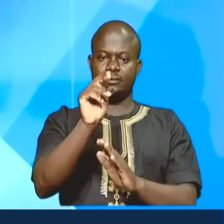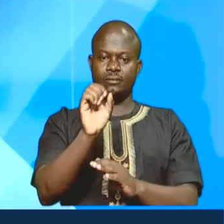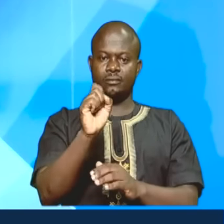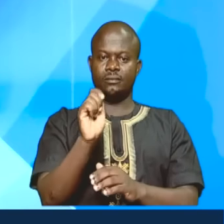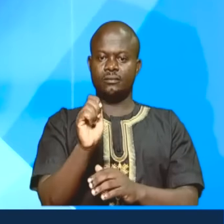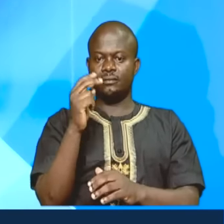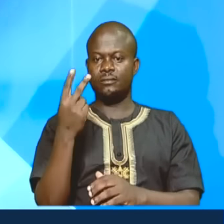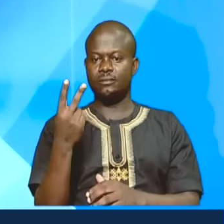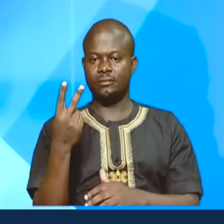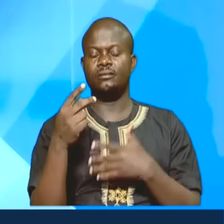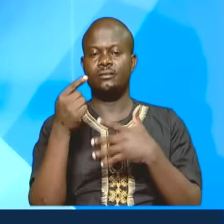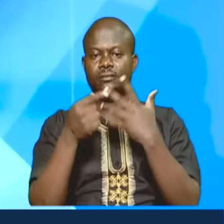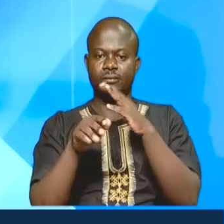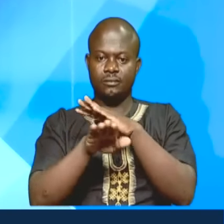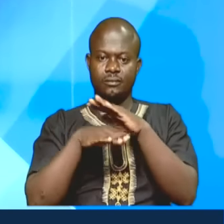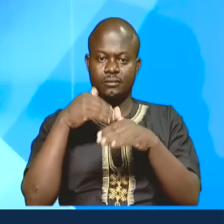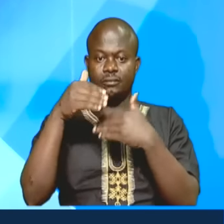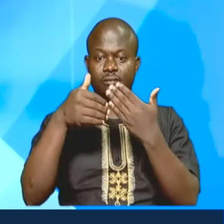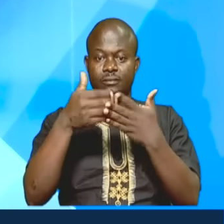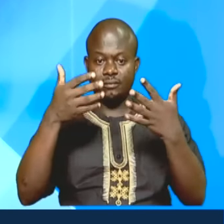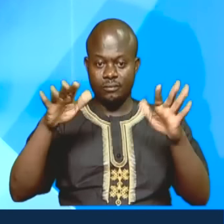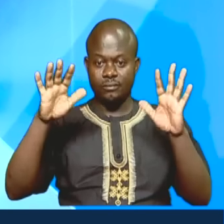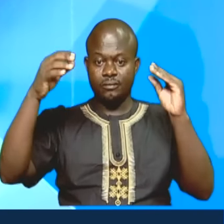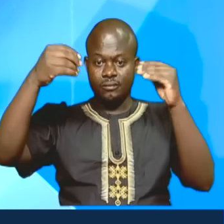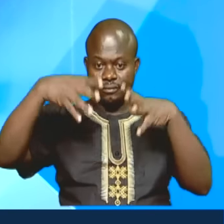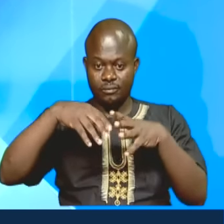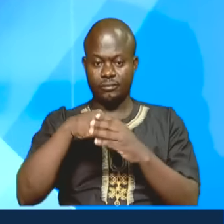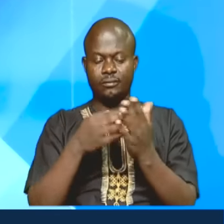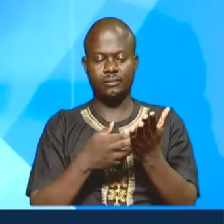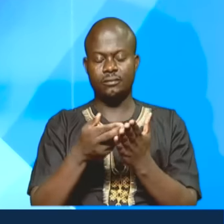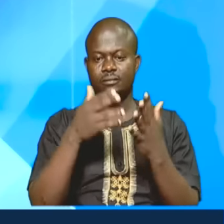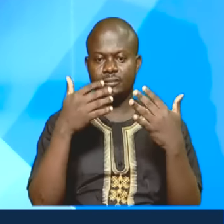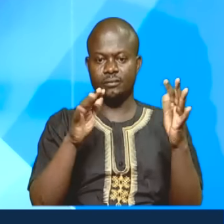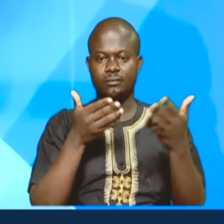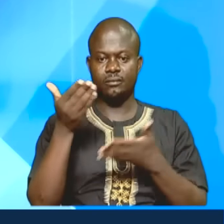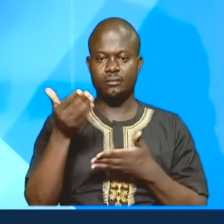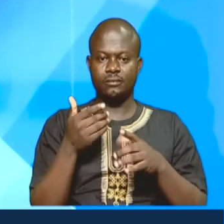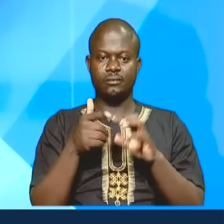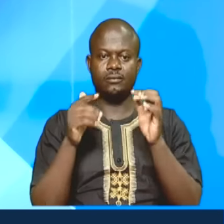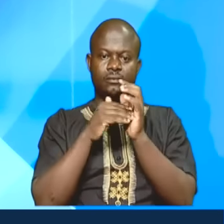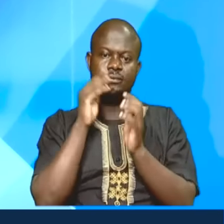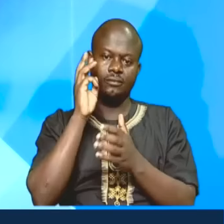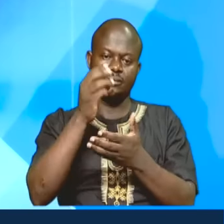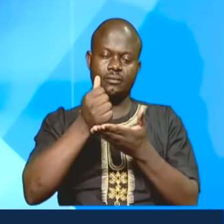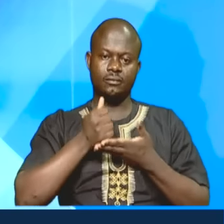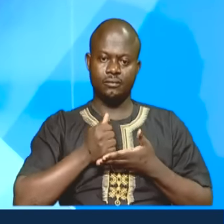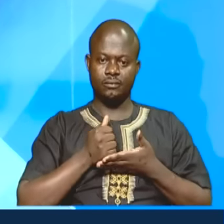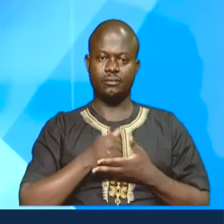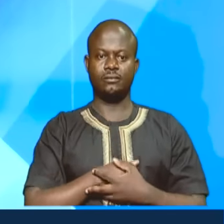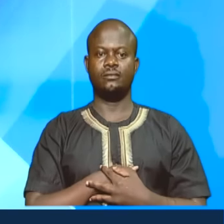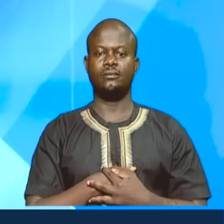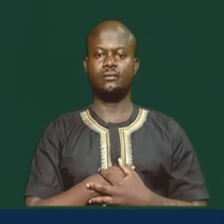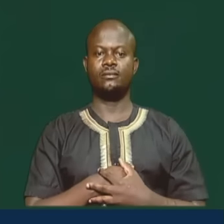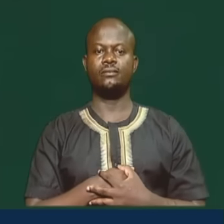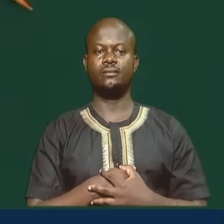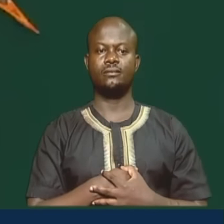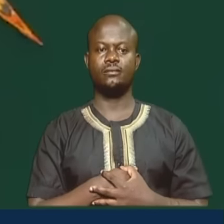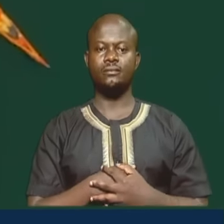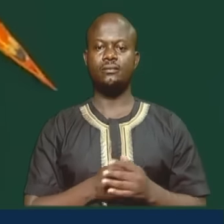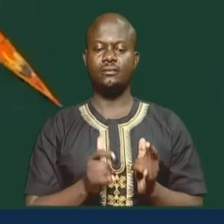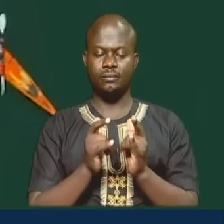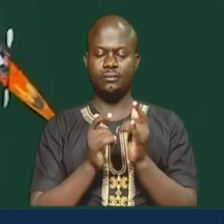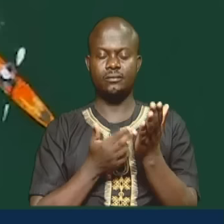NST2. Iby'ibanze byaragaragajwe muri raporo byamaze kwakirwa kandi bizadufasha. Iyi